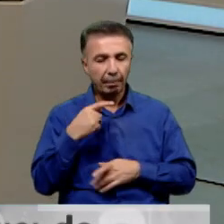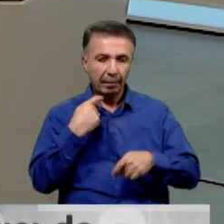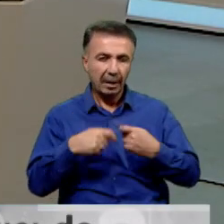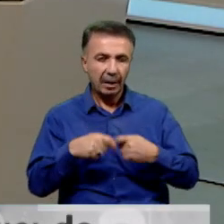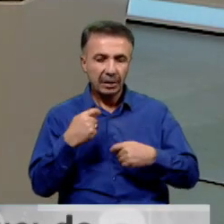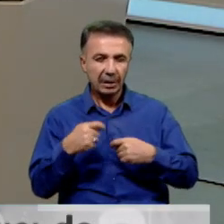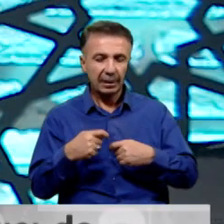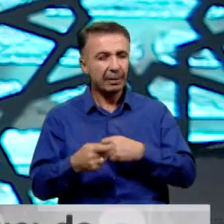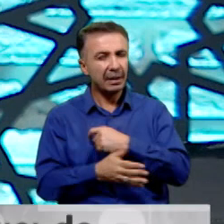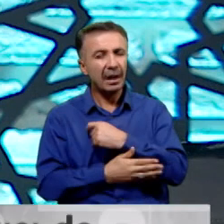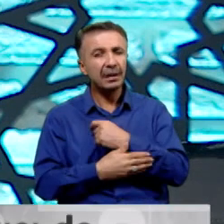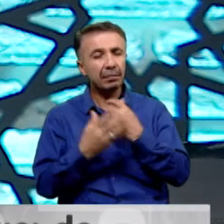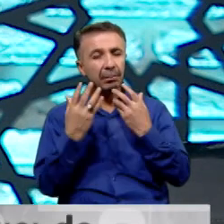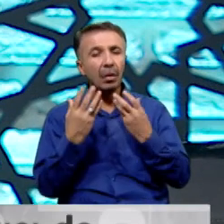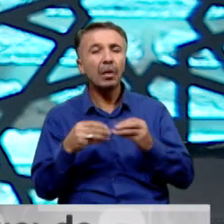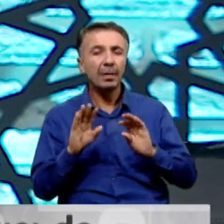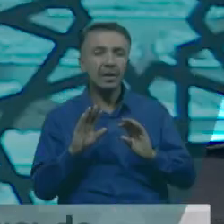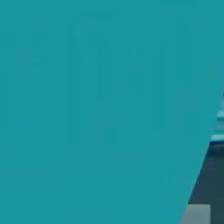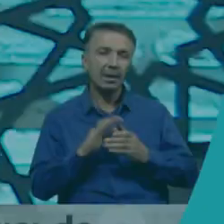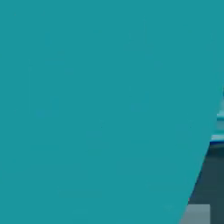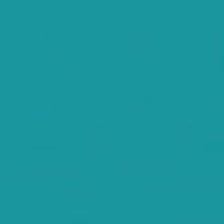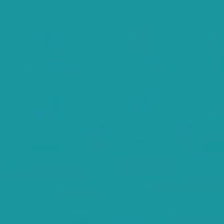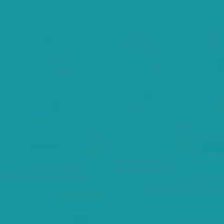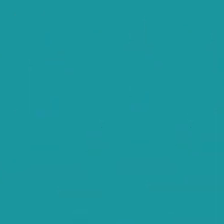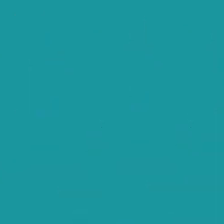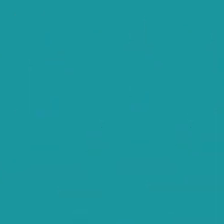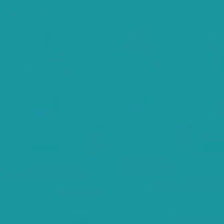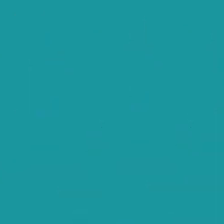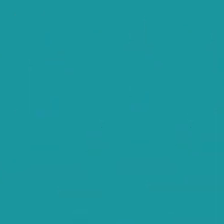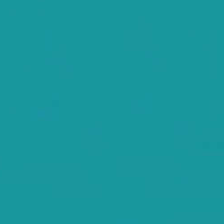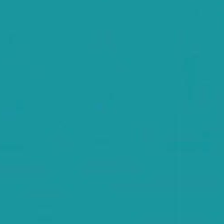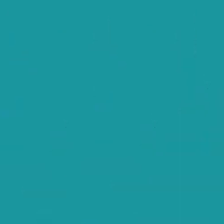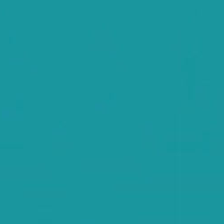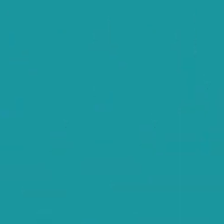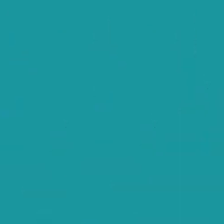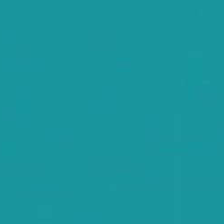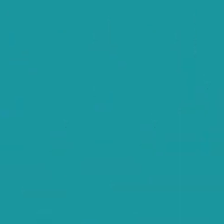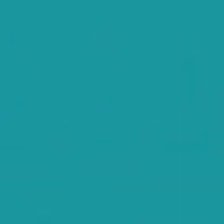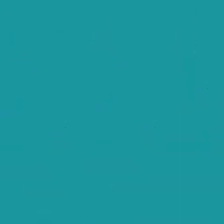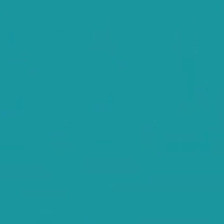yardımları Evet. olmayacak. Evet. Sadece simsarlık dediğimiz işi Evet. yaparlarsa bir Evet. problem yok. Evet. Peki hocam.